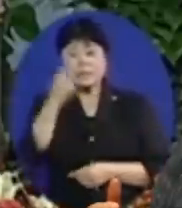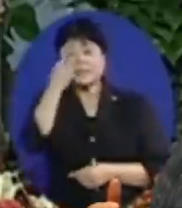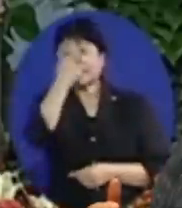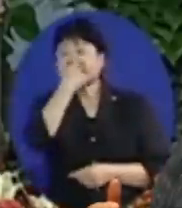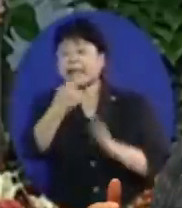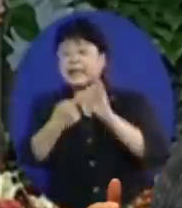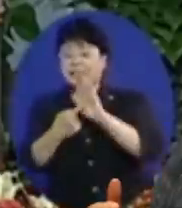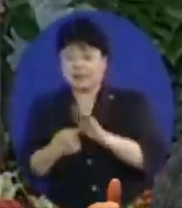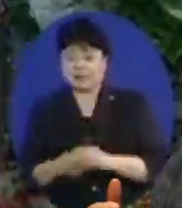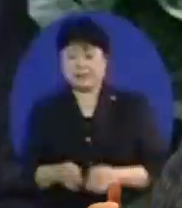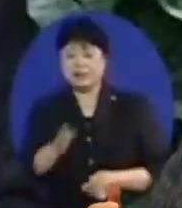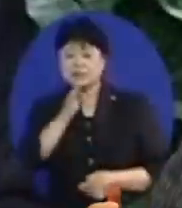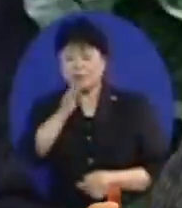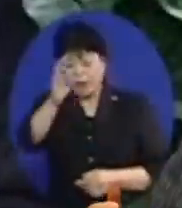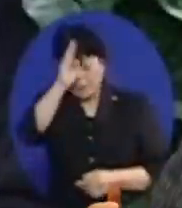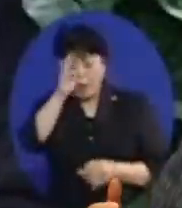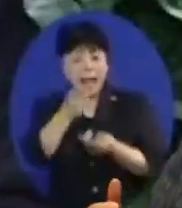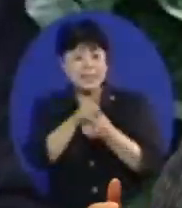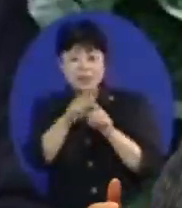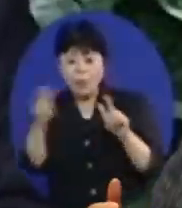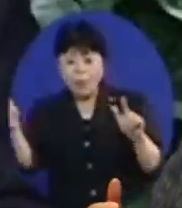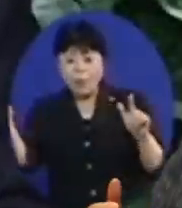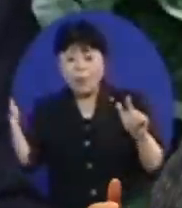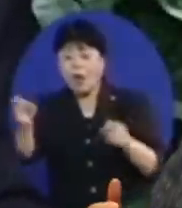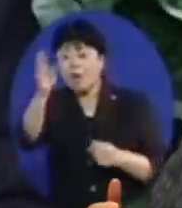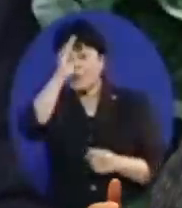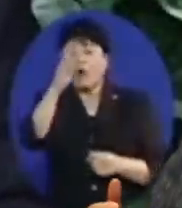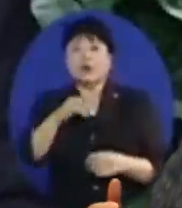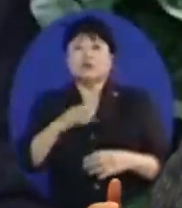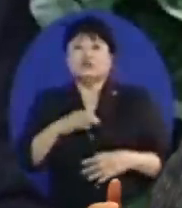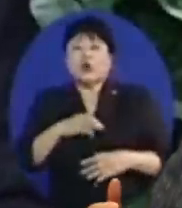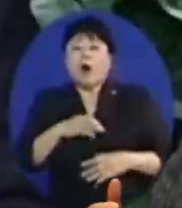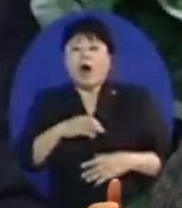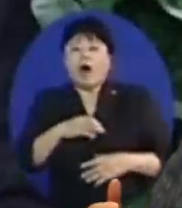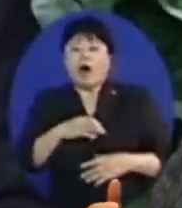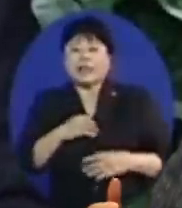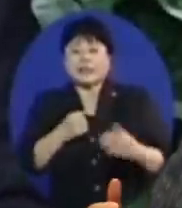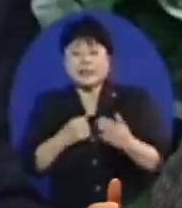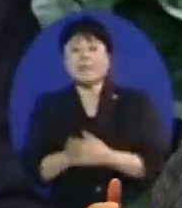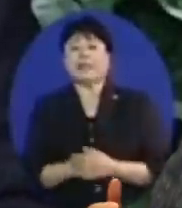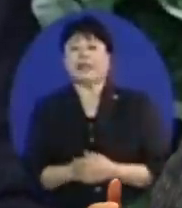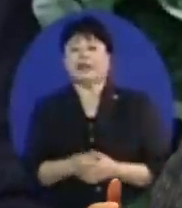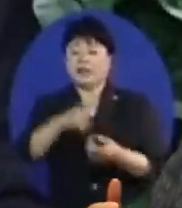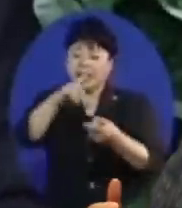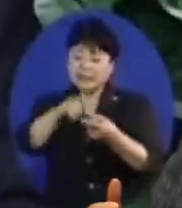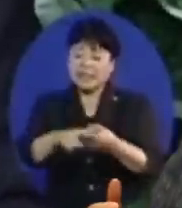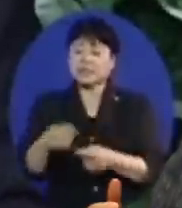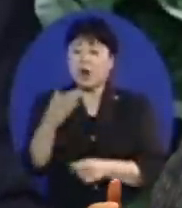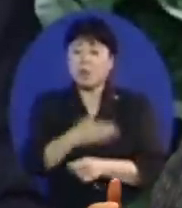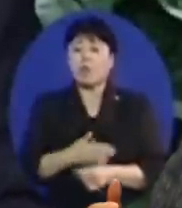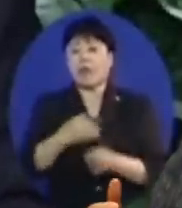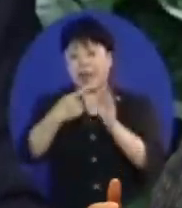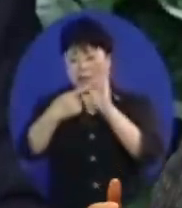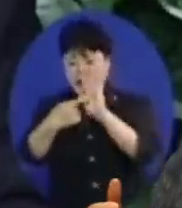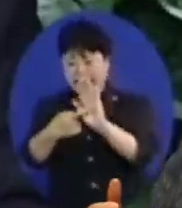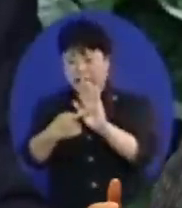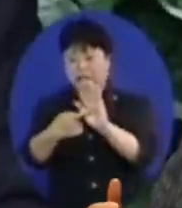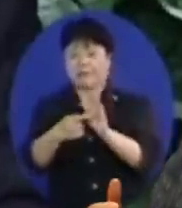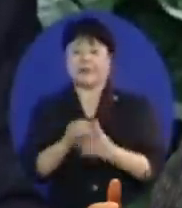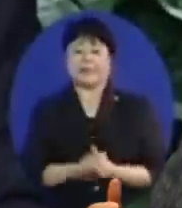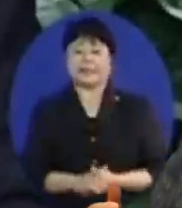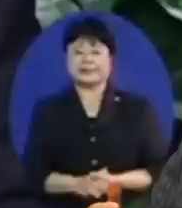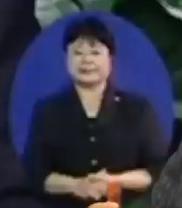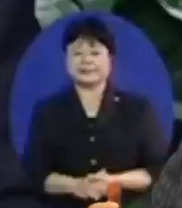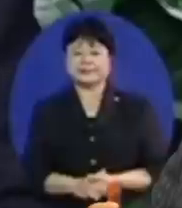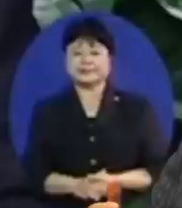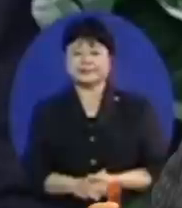것입니다. 실제 그 병이 드는 것이 아니라 병을 두려워함으로 말미암아 그 두려움에 대한 신체적인 반응으로 이런 일이 생긴다는